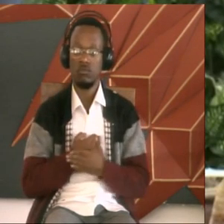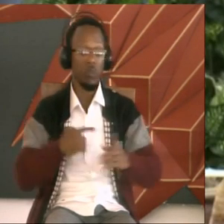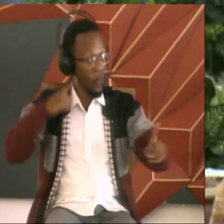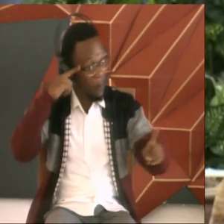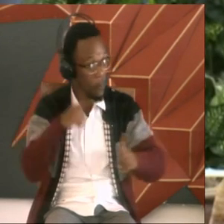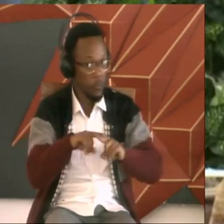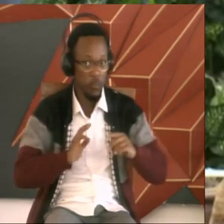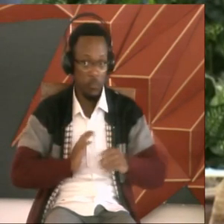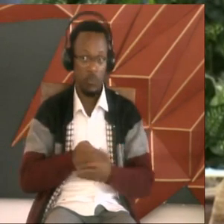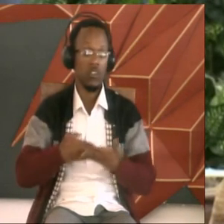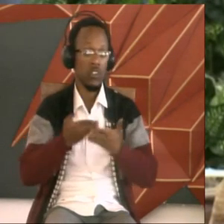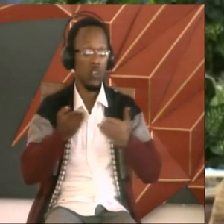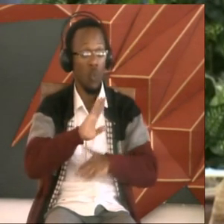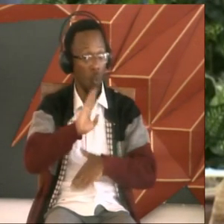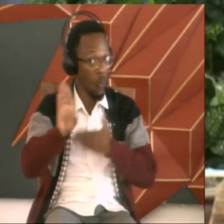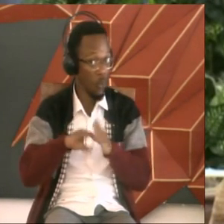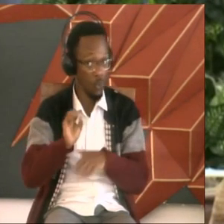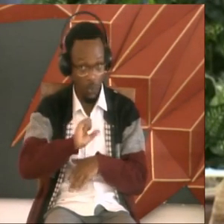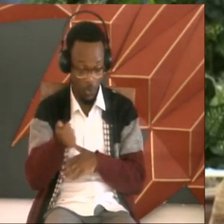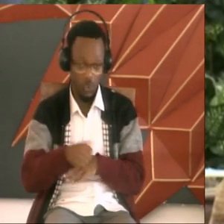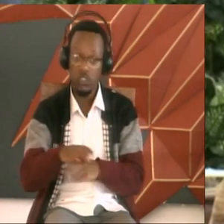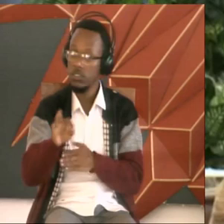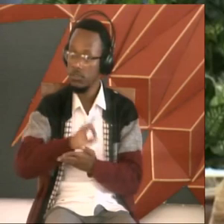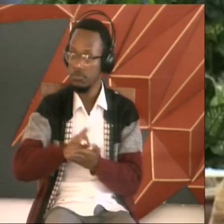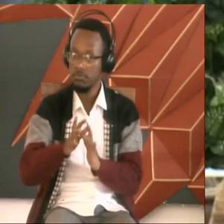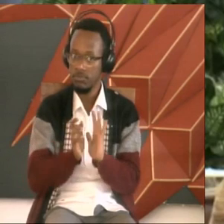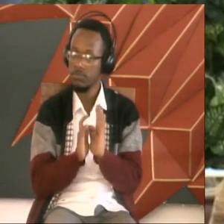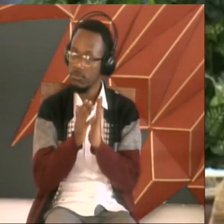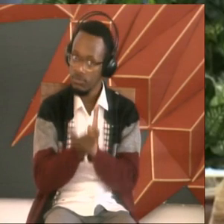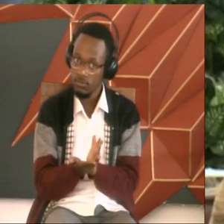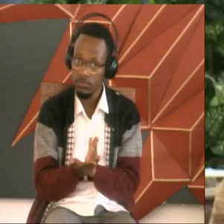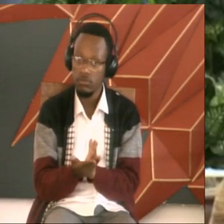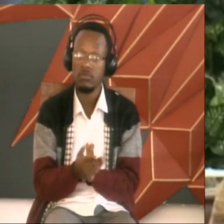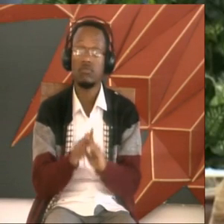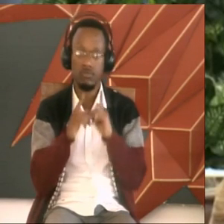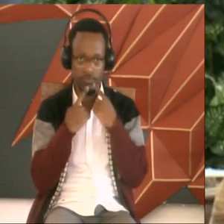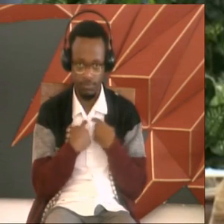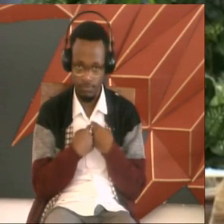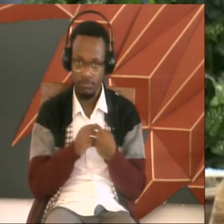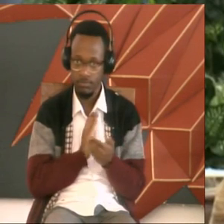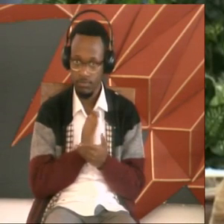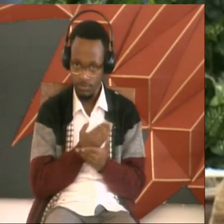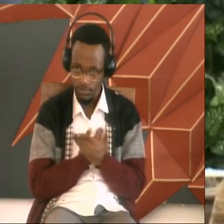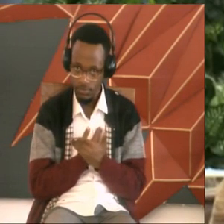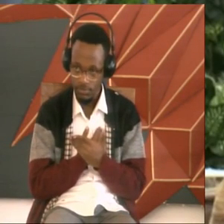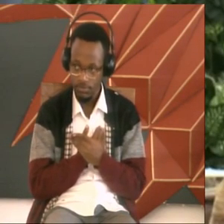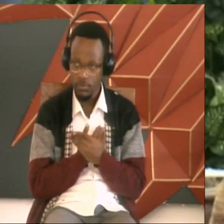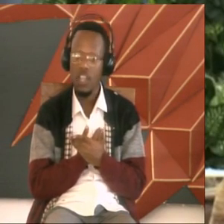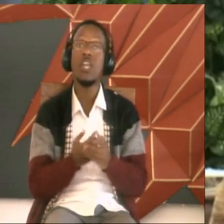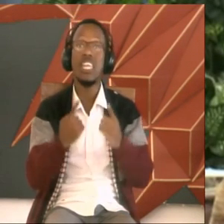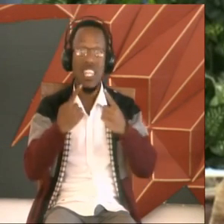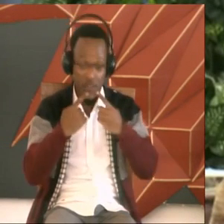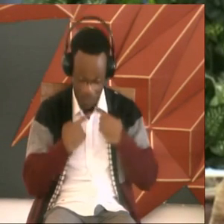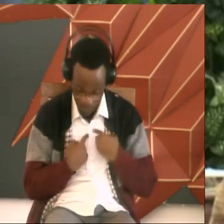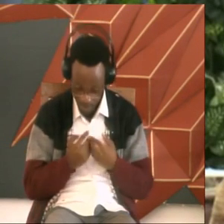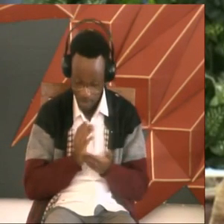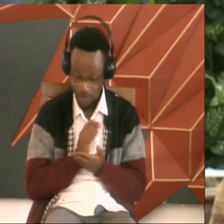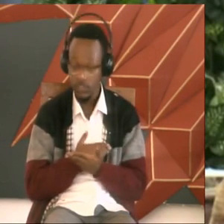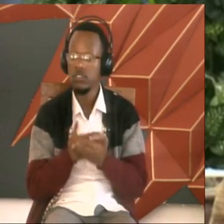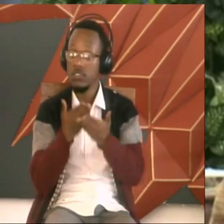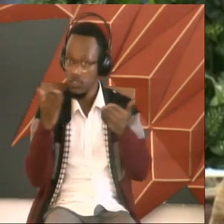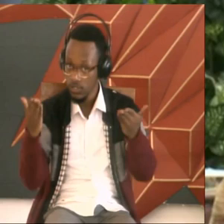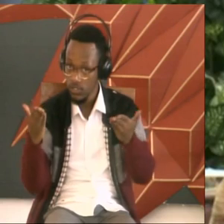uratubwira rwose, kandi ndetse kimwe n'indi mirongo yose ya Bibiliya nk'uko